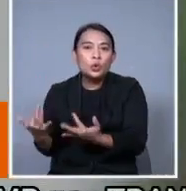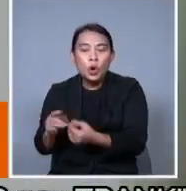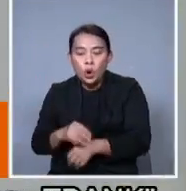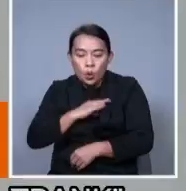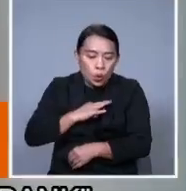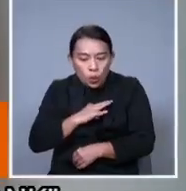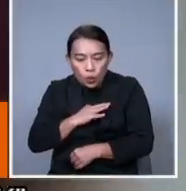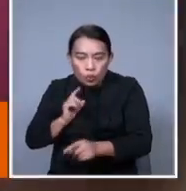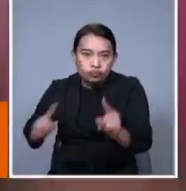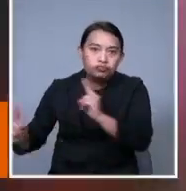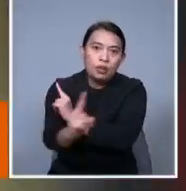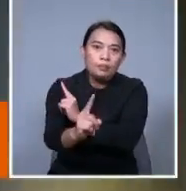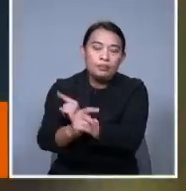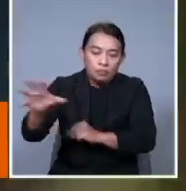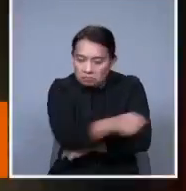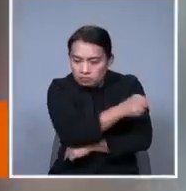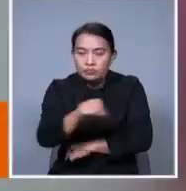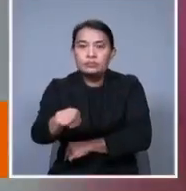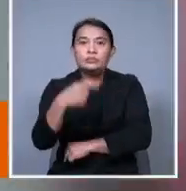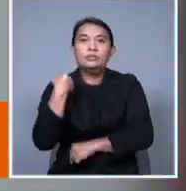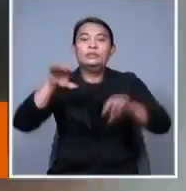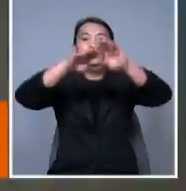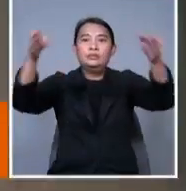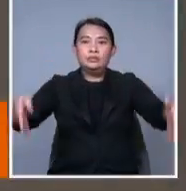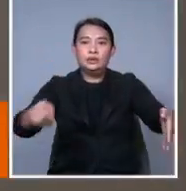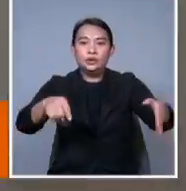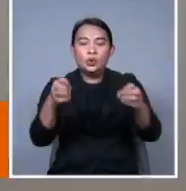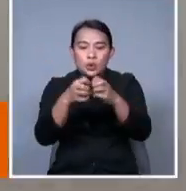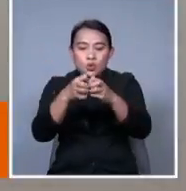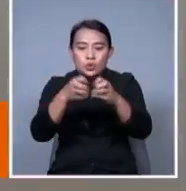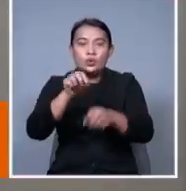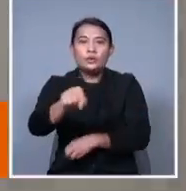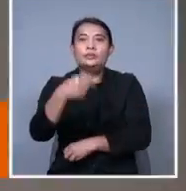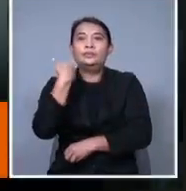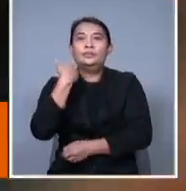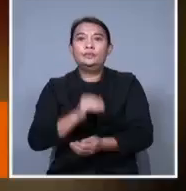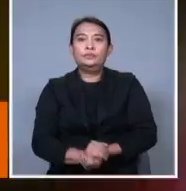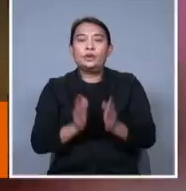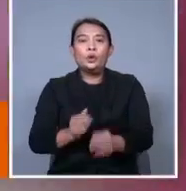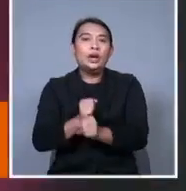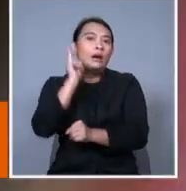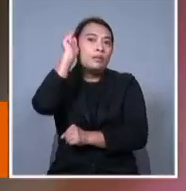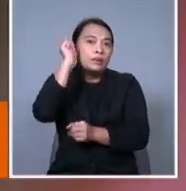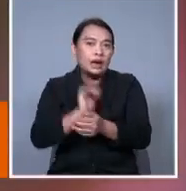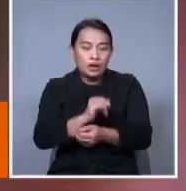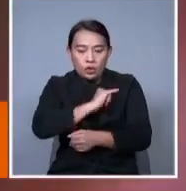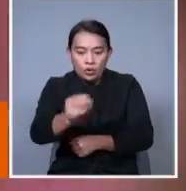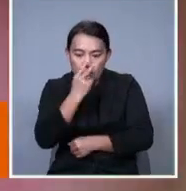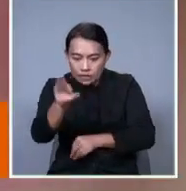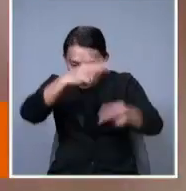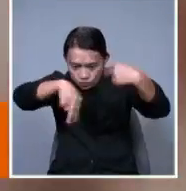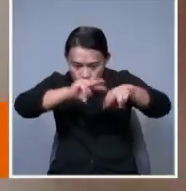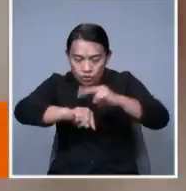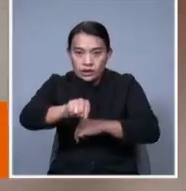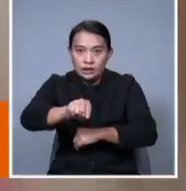งจึงแซงคิวเข้าไปแย่งสิ่งของที่อยู่ในตู้จนเกิดเหตุชุลมุนวุ่นวายขึ้นไงครับผู้สื่อข่าวของเราลงพื้นที่ไปตรวจสอบนะ